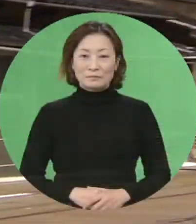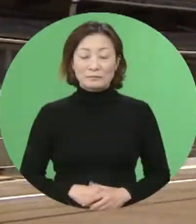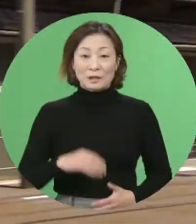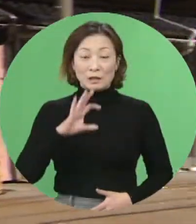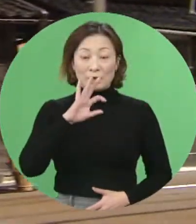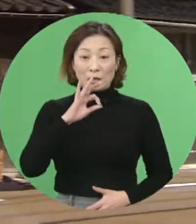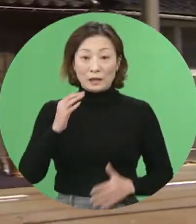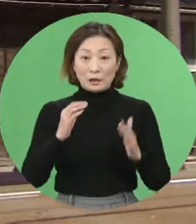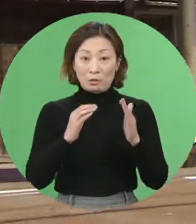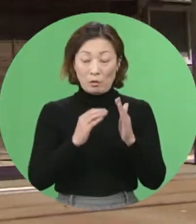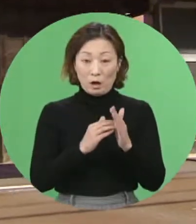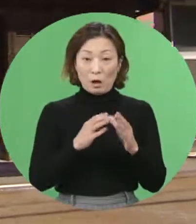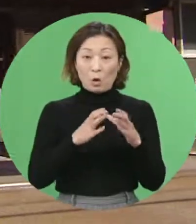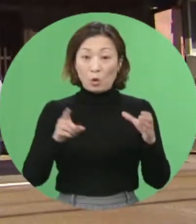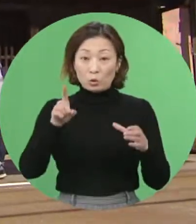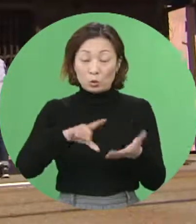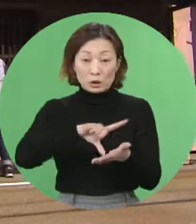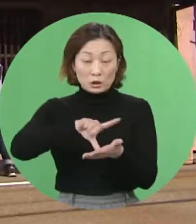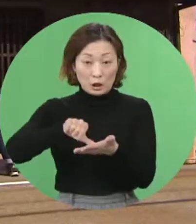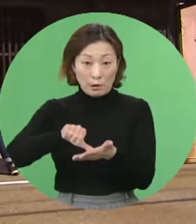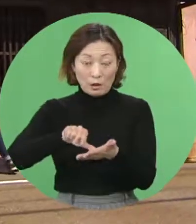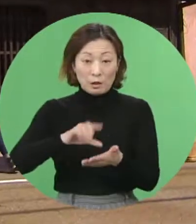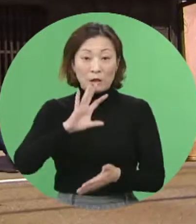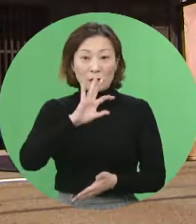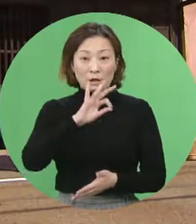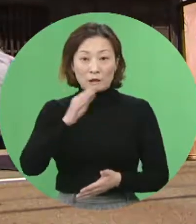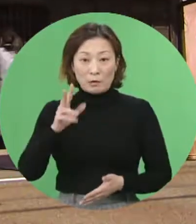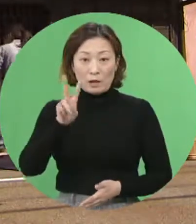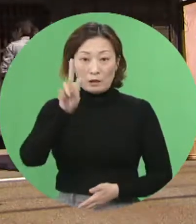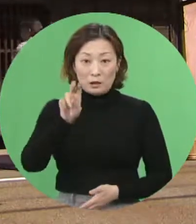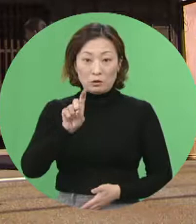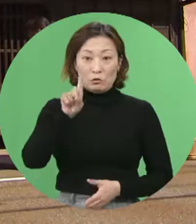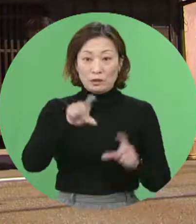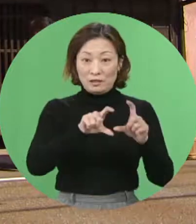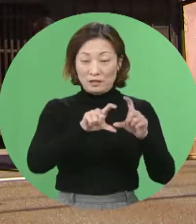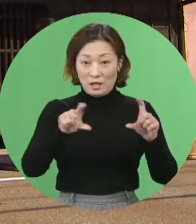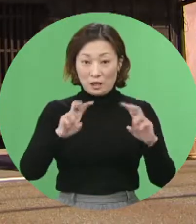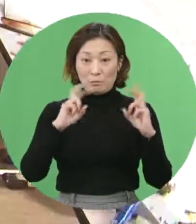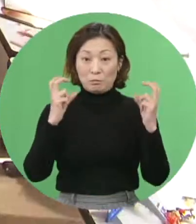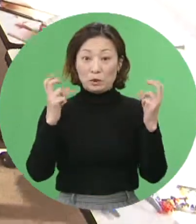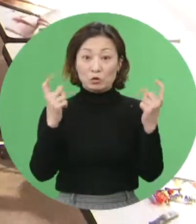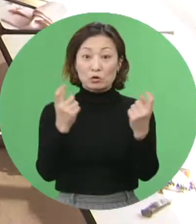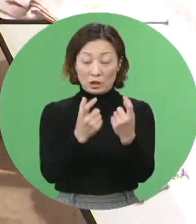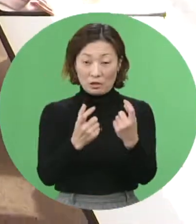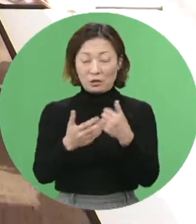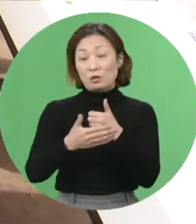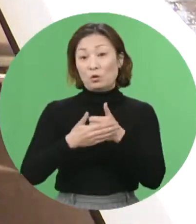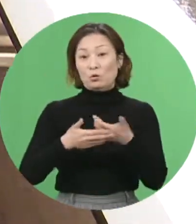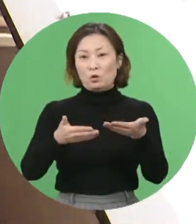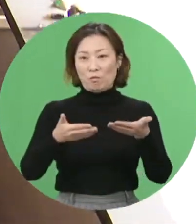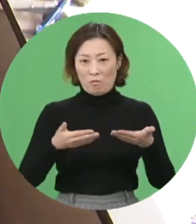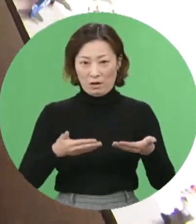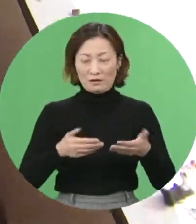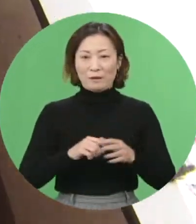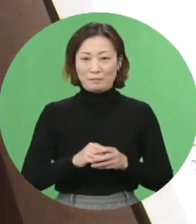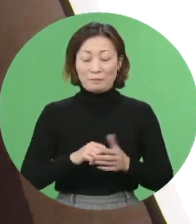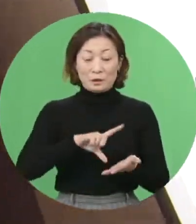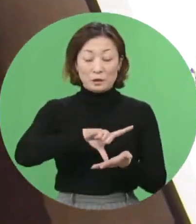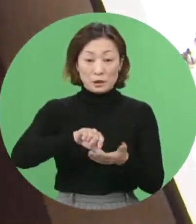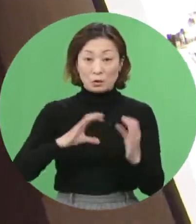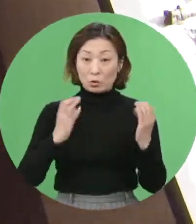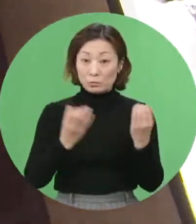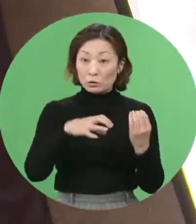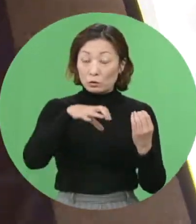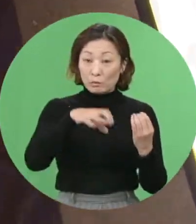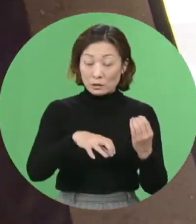金岩大野地区では金沢21世紀美術館の協力のもと、地域のコミュニティにアーティストを招